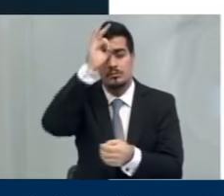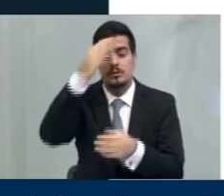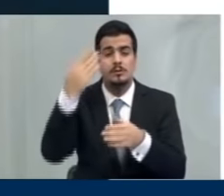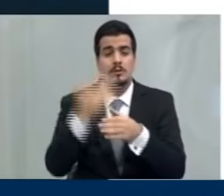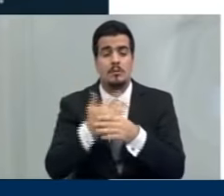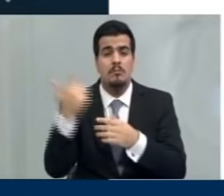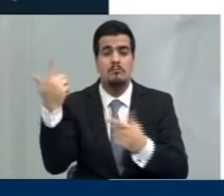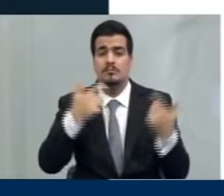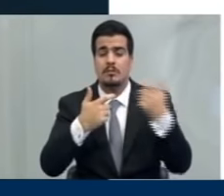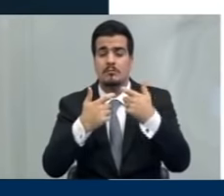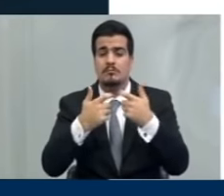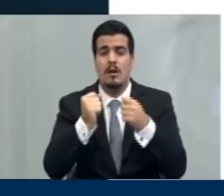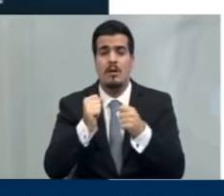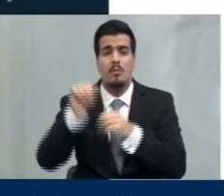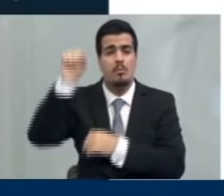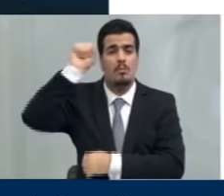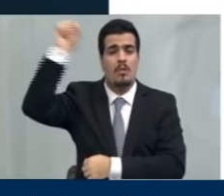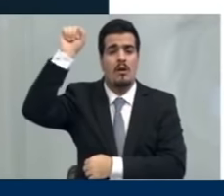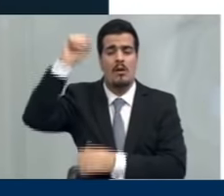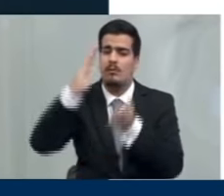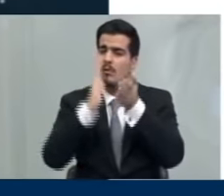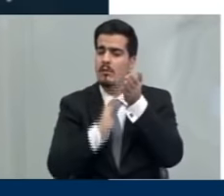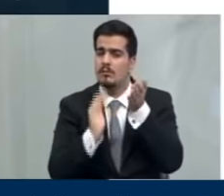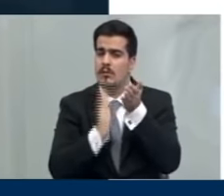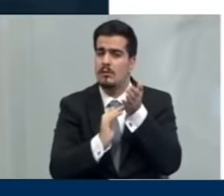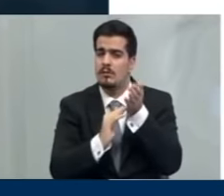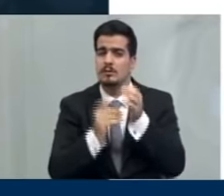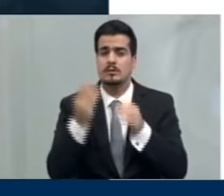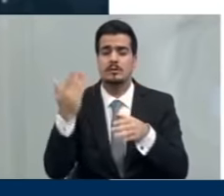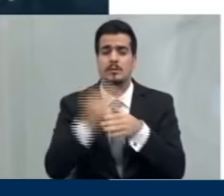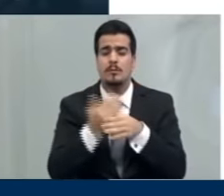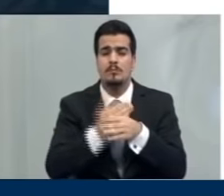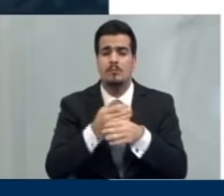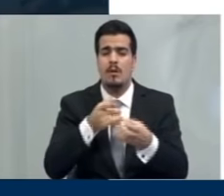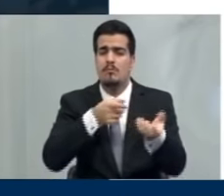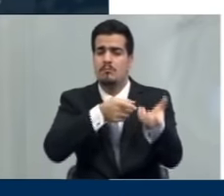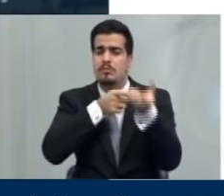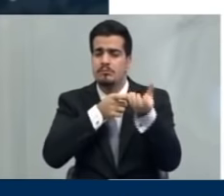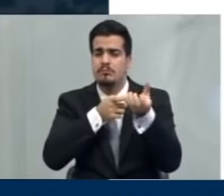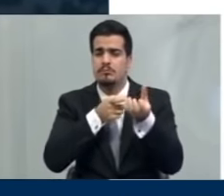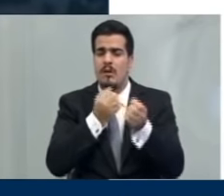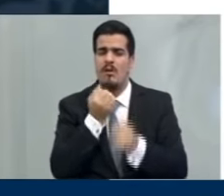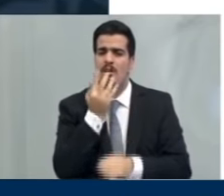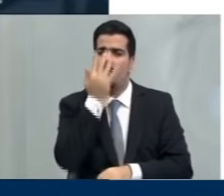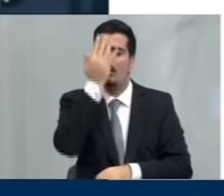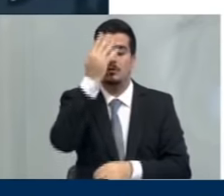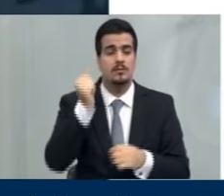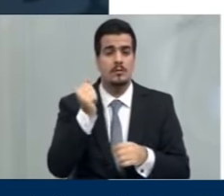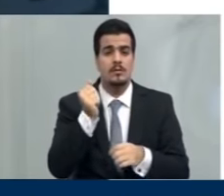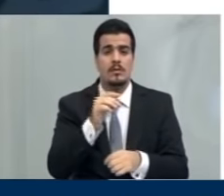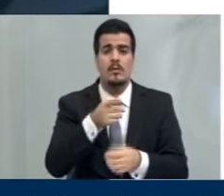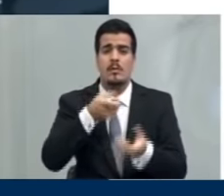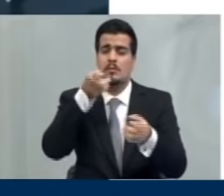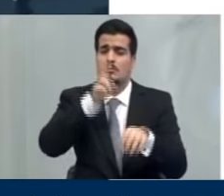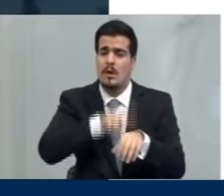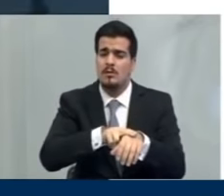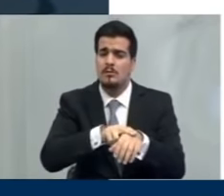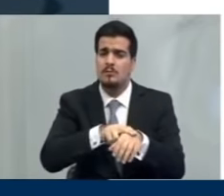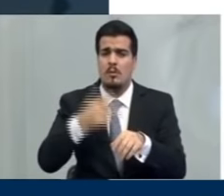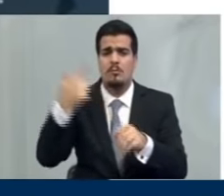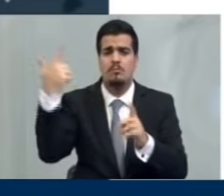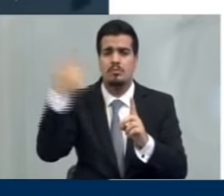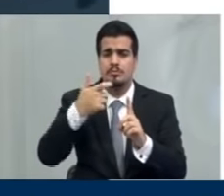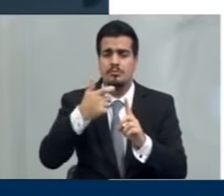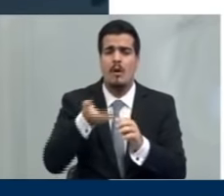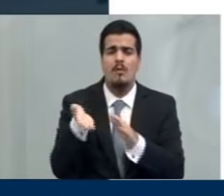للصدامات التي حصلت في هذه التظاهرات والتي استخدمت فيها الغازات المسيلة للدموع والطلقات البلاستيكية والرصاص